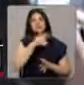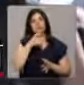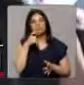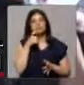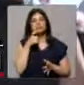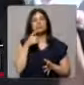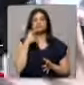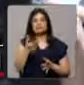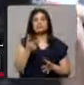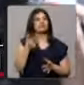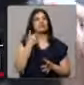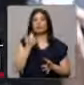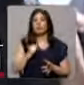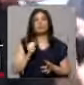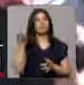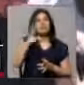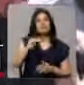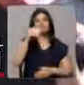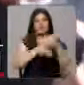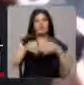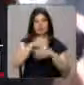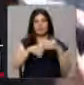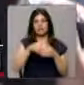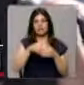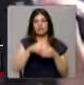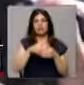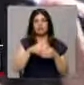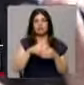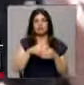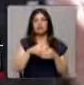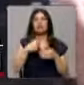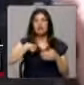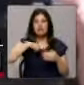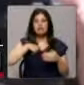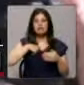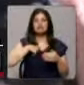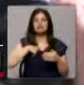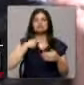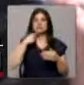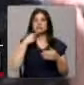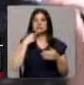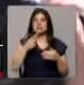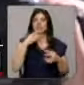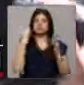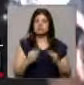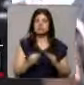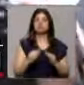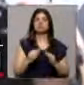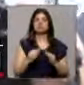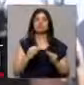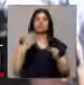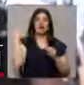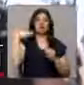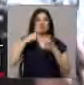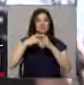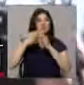εκλογών μπροστά μας, αν δεν διασφαλίσουμε ότι με ασφάλεια η χώρα έχει ξεφύγει από το Brexit